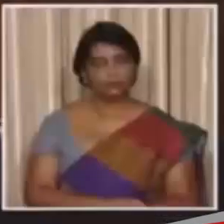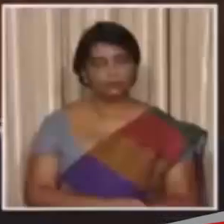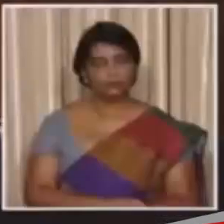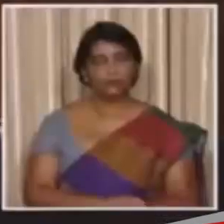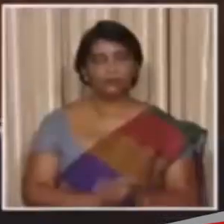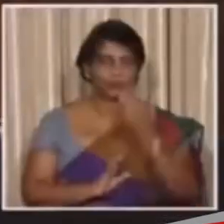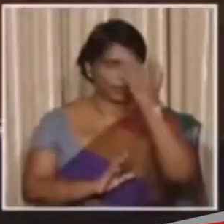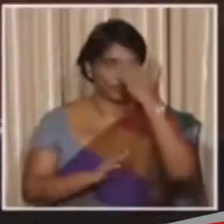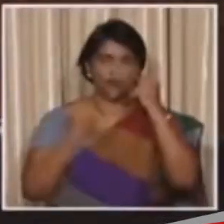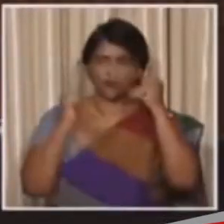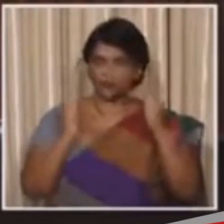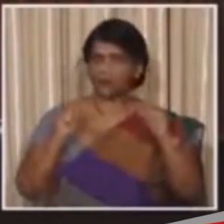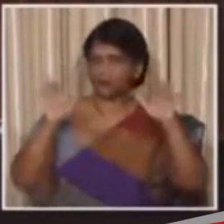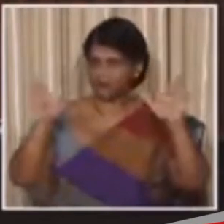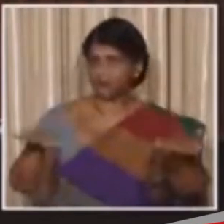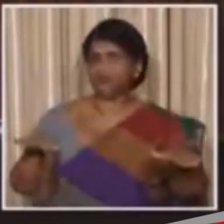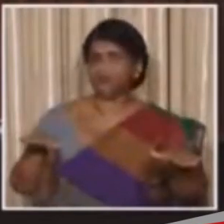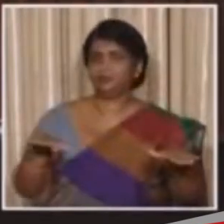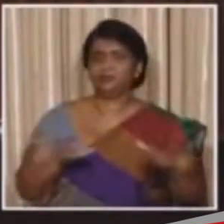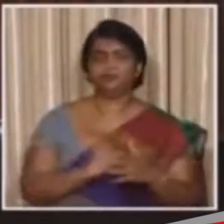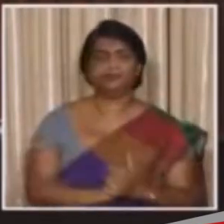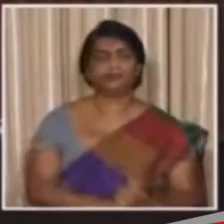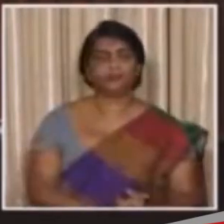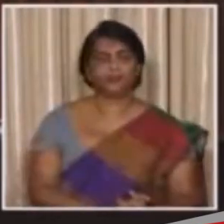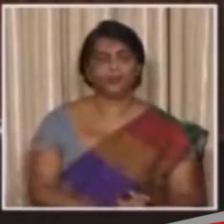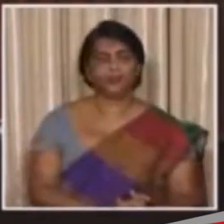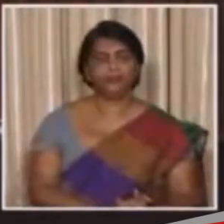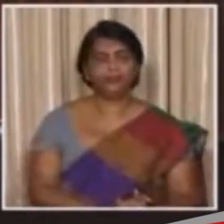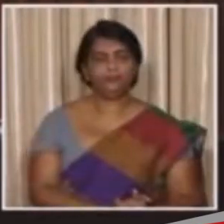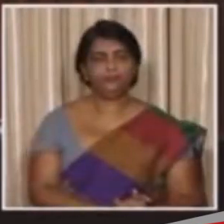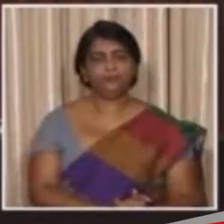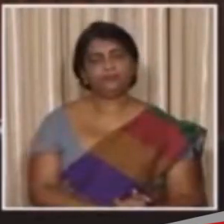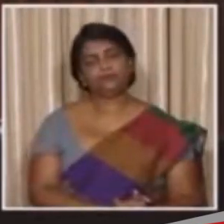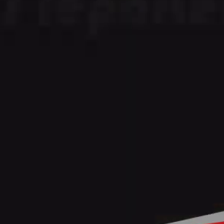karena kalau mantri itu malah indah kan neta mungkin asin udah.